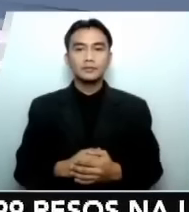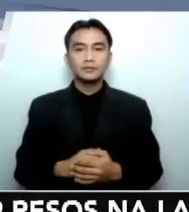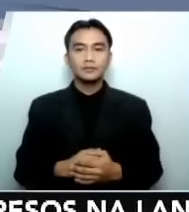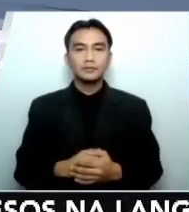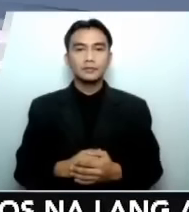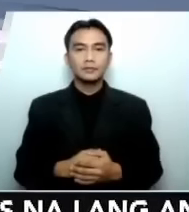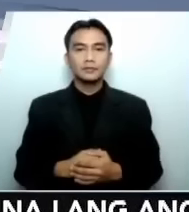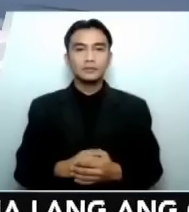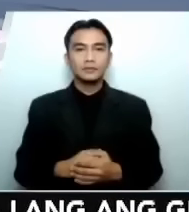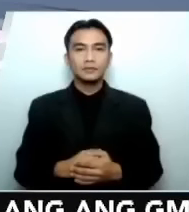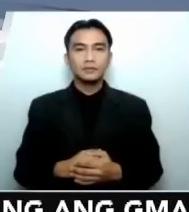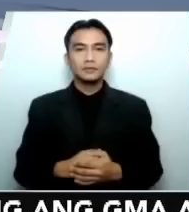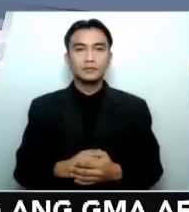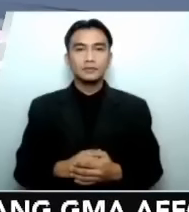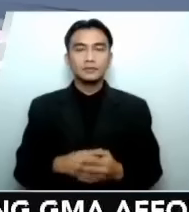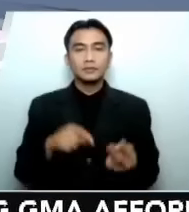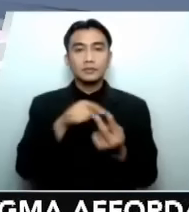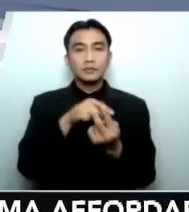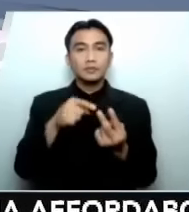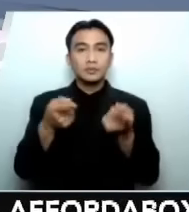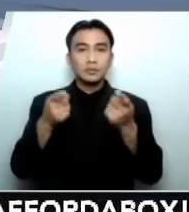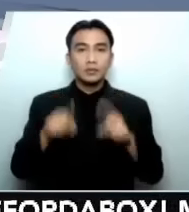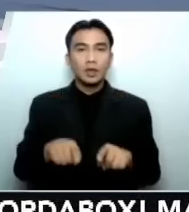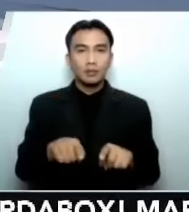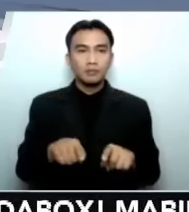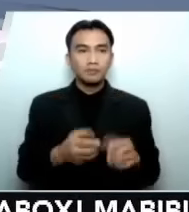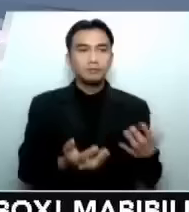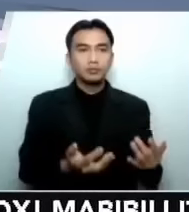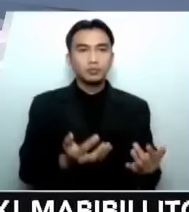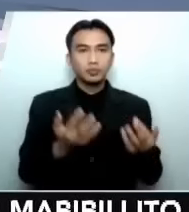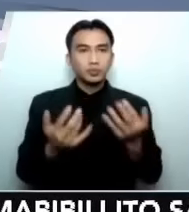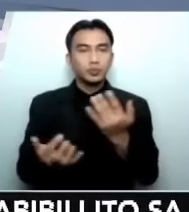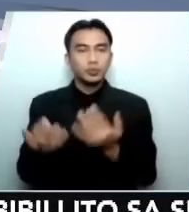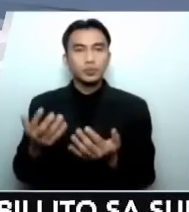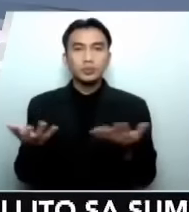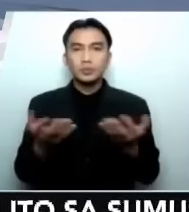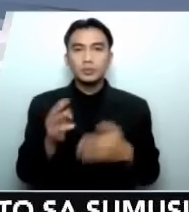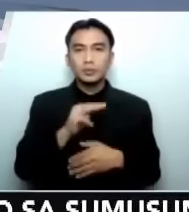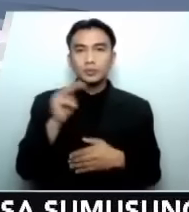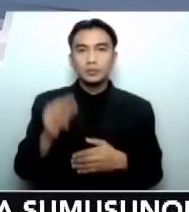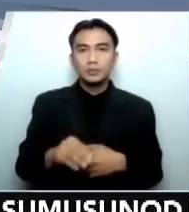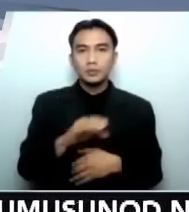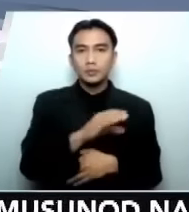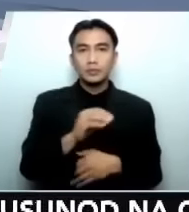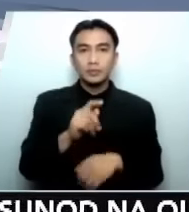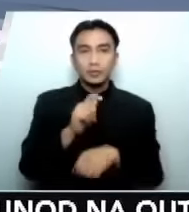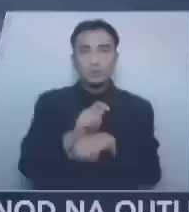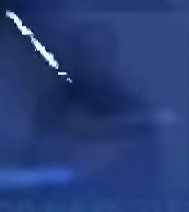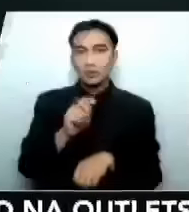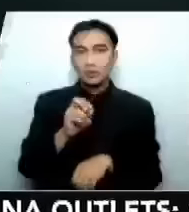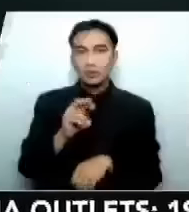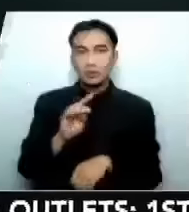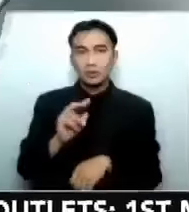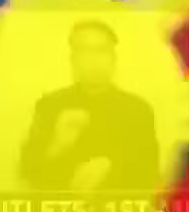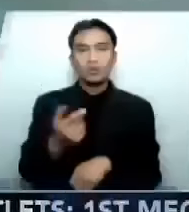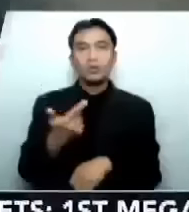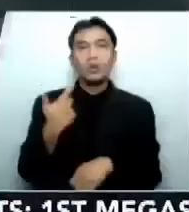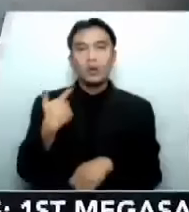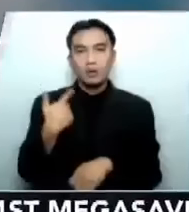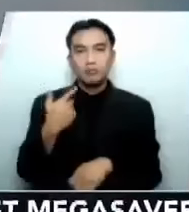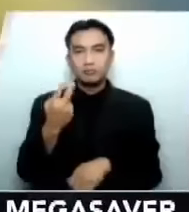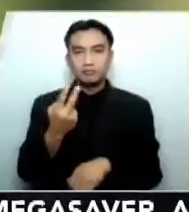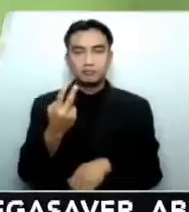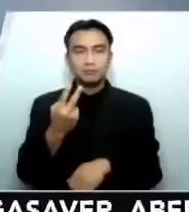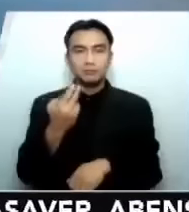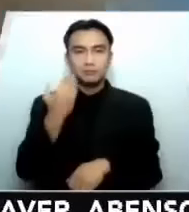Dalawang insidente ng sunog ang naitala sa Maynila. Sa Tondo, dalawa ang nasawi. May report si Ian Cruz.